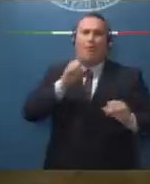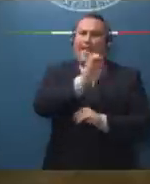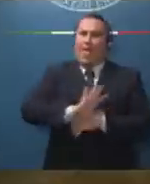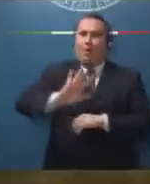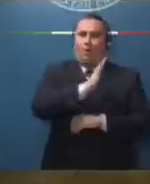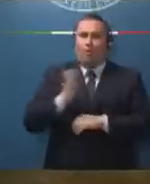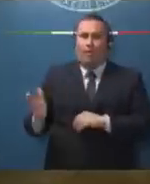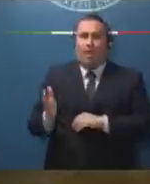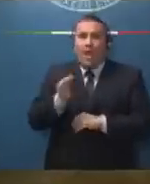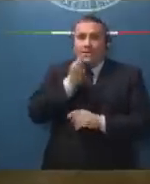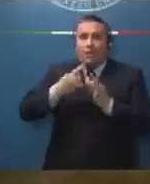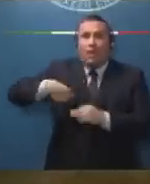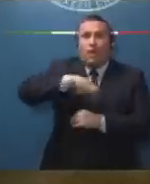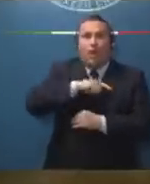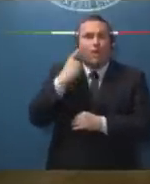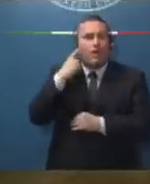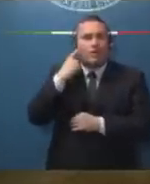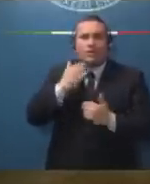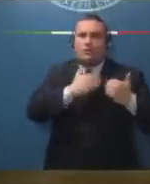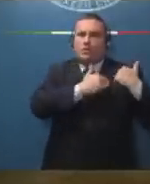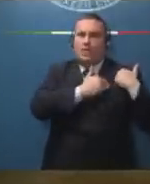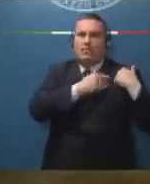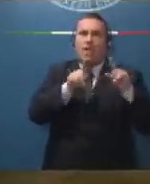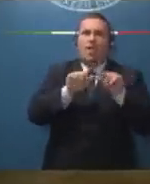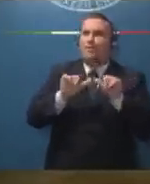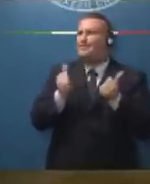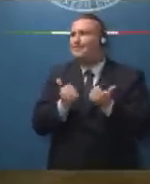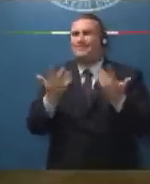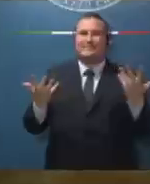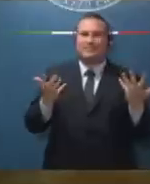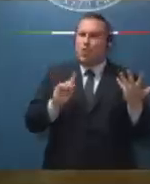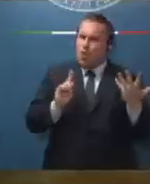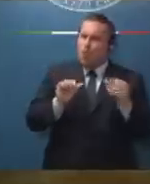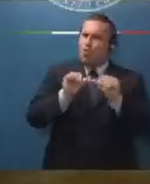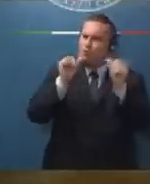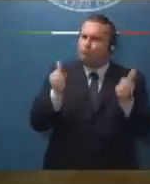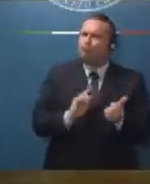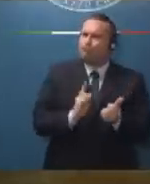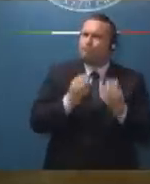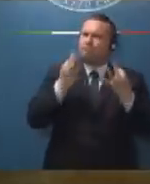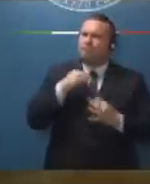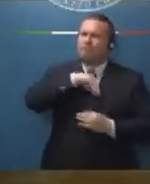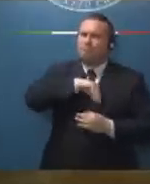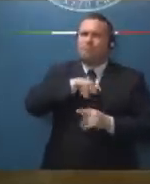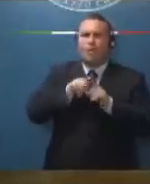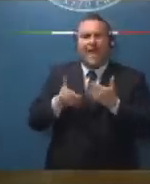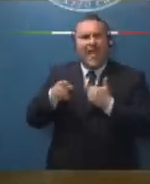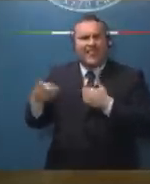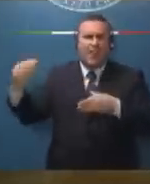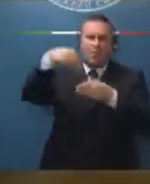doveroso non come formalità sostenere questa candidatura ma accompagnare ne abbiamo parlato anche oggi